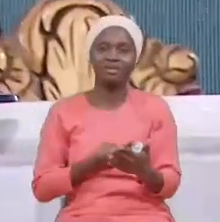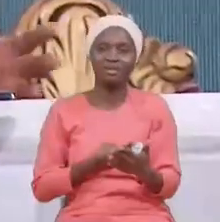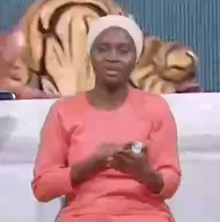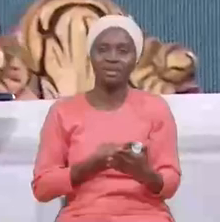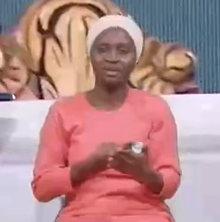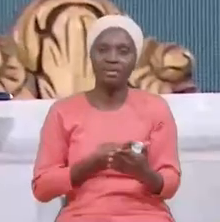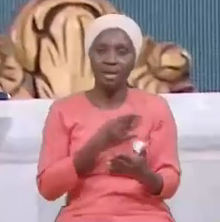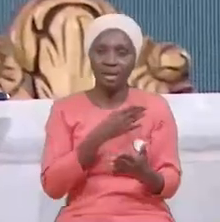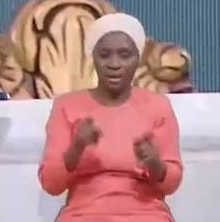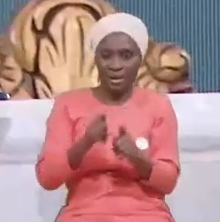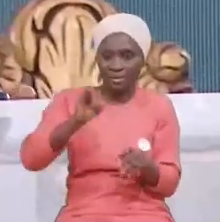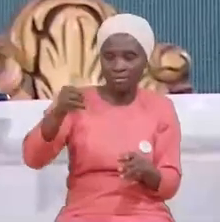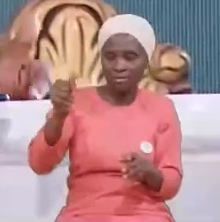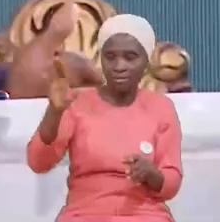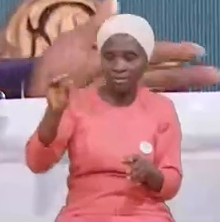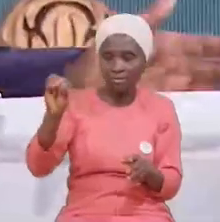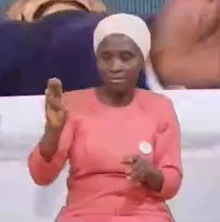Comme Jacob.